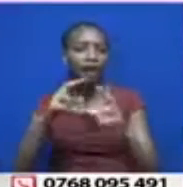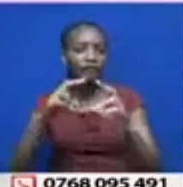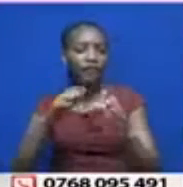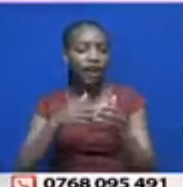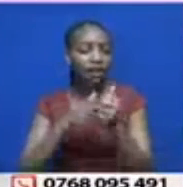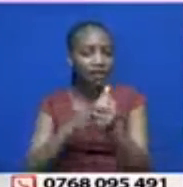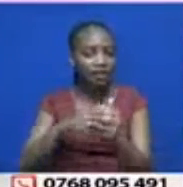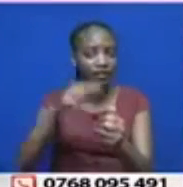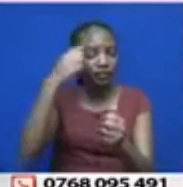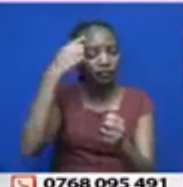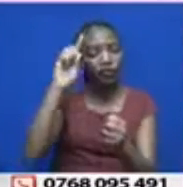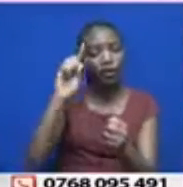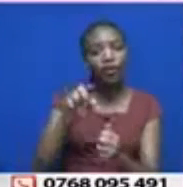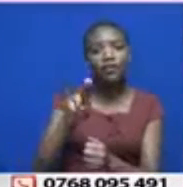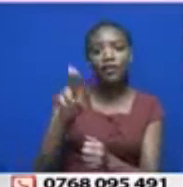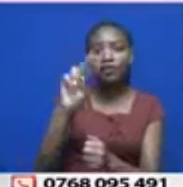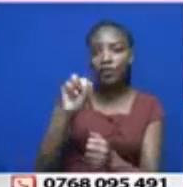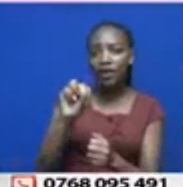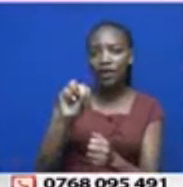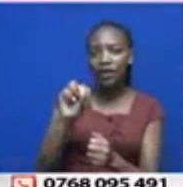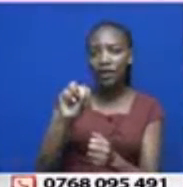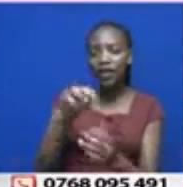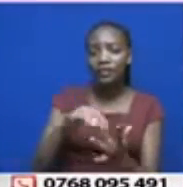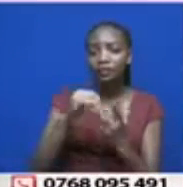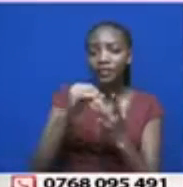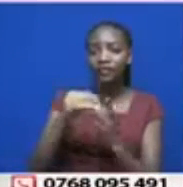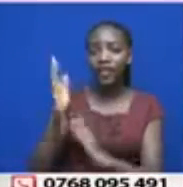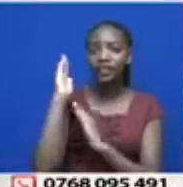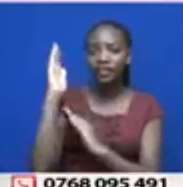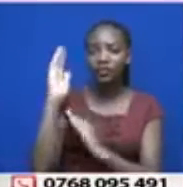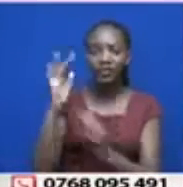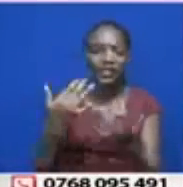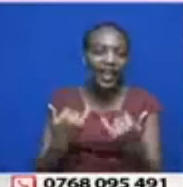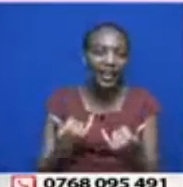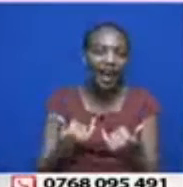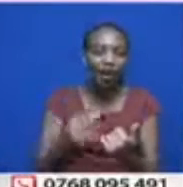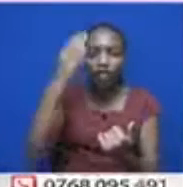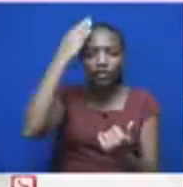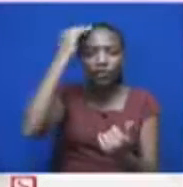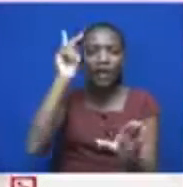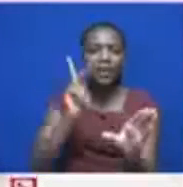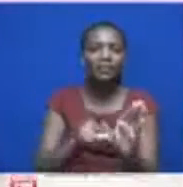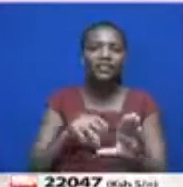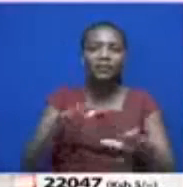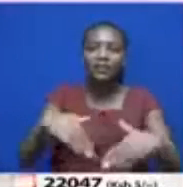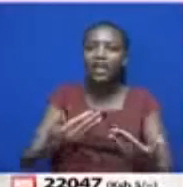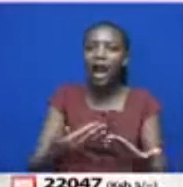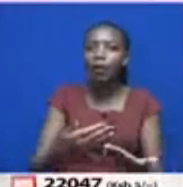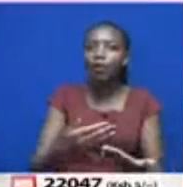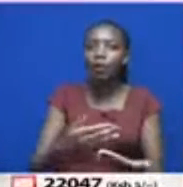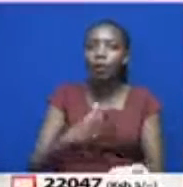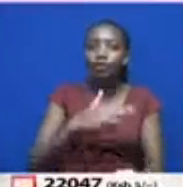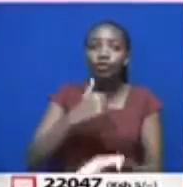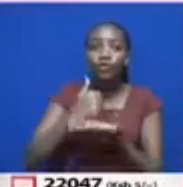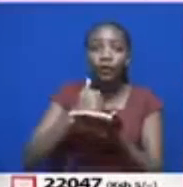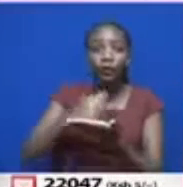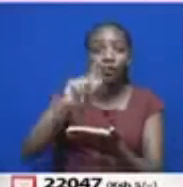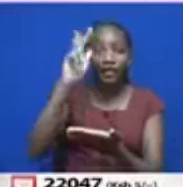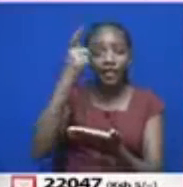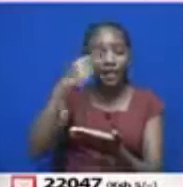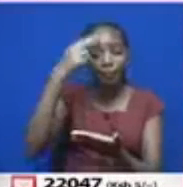cha usalama. Na Somalia itachangia vipi katika kuhakikisha nchi ya Kenya itakuwa inapata kiti hiki? Manake